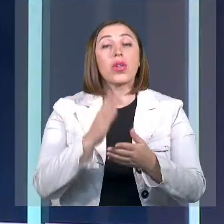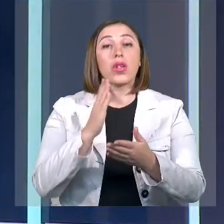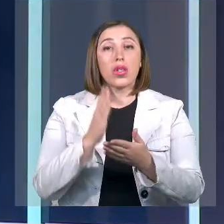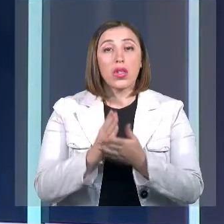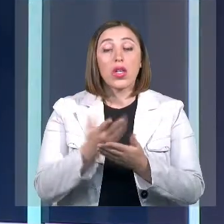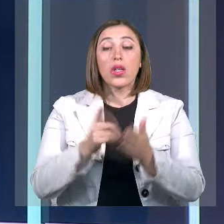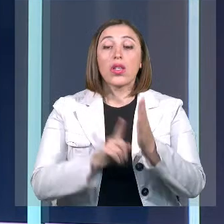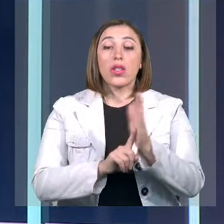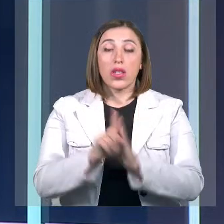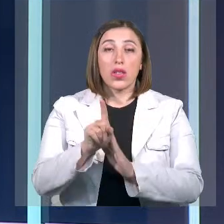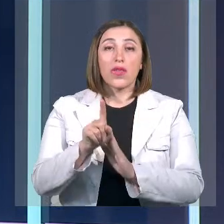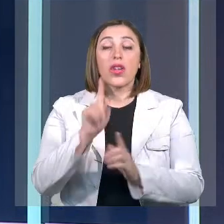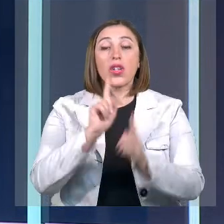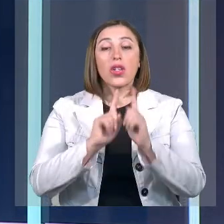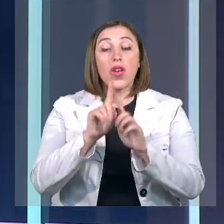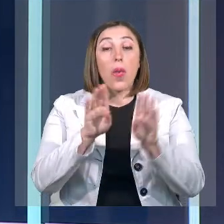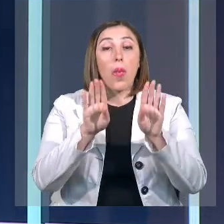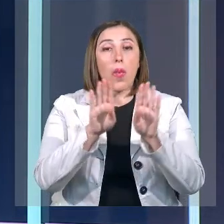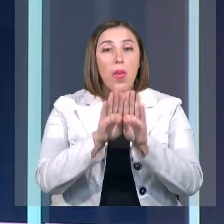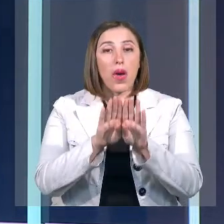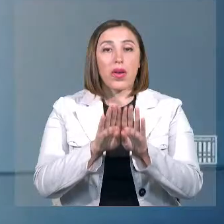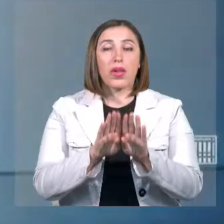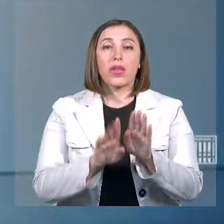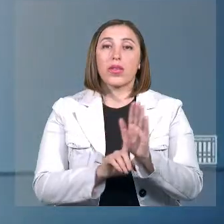մեկնարկել է գագաթնաժողովի դրմ հակհատվածը։